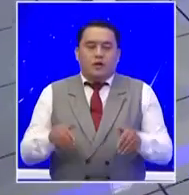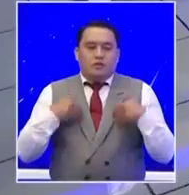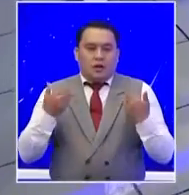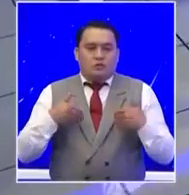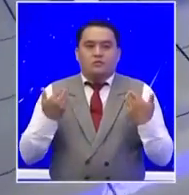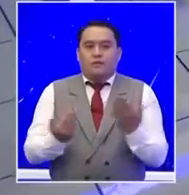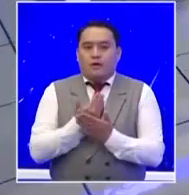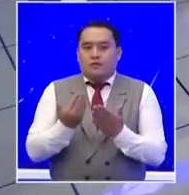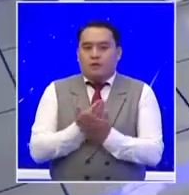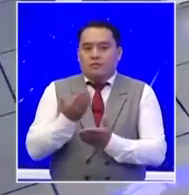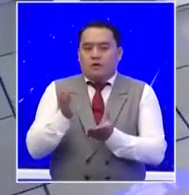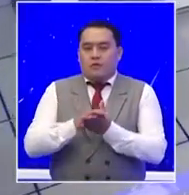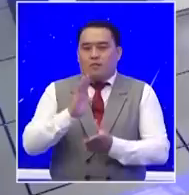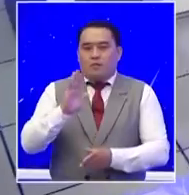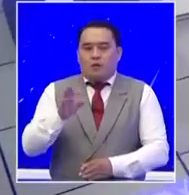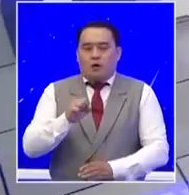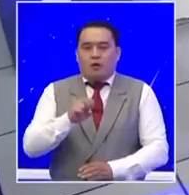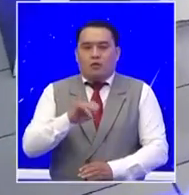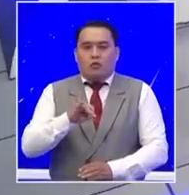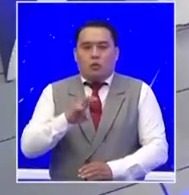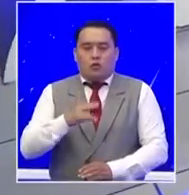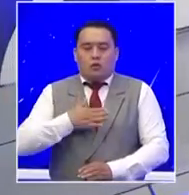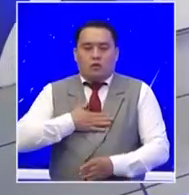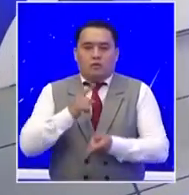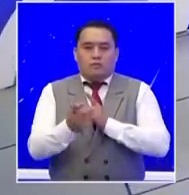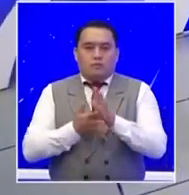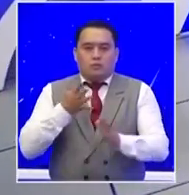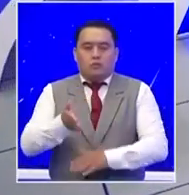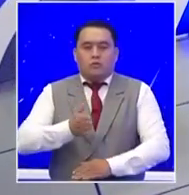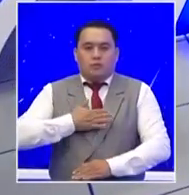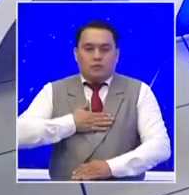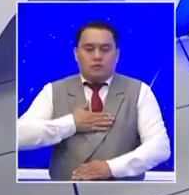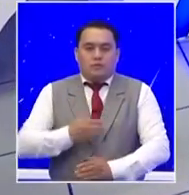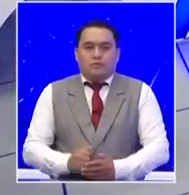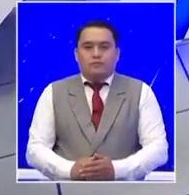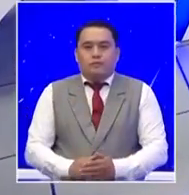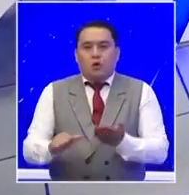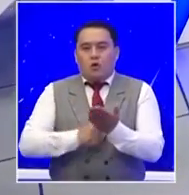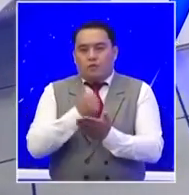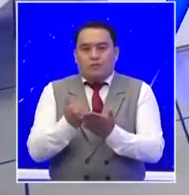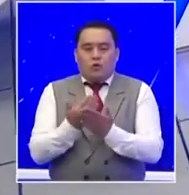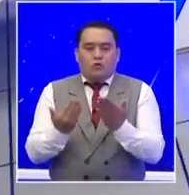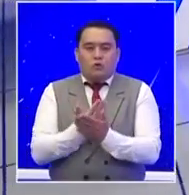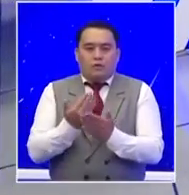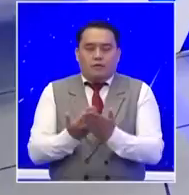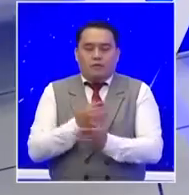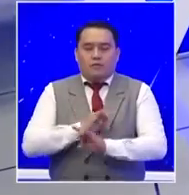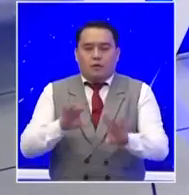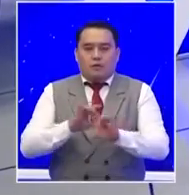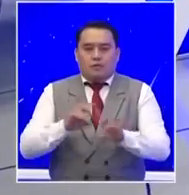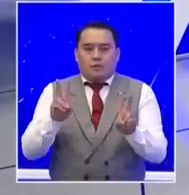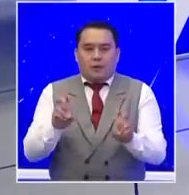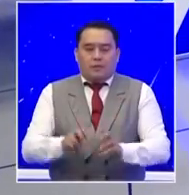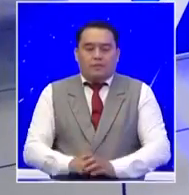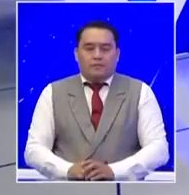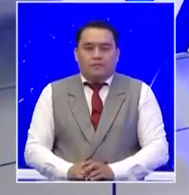Здравствуйте, на телеканале ЖТСУ «Время новостей», в студии Антон Хатиновский и мой коллега, судопереводчик Марат Жумабеков. И в начале выпуска коротко о главных темах.